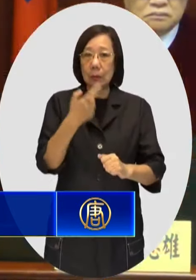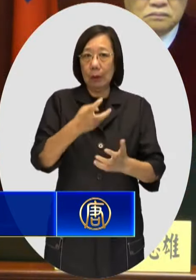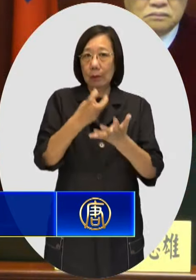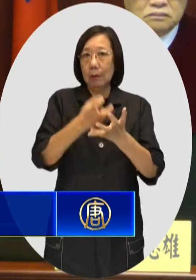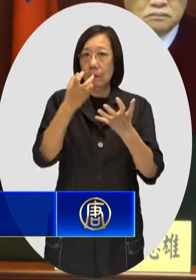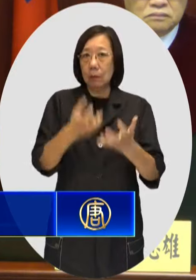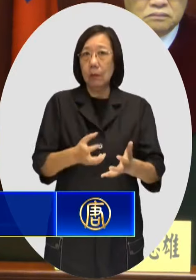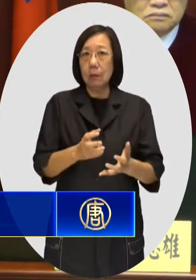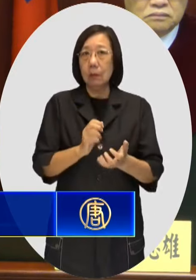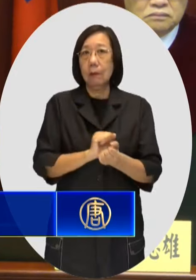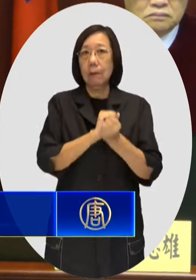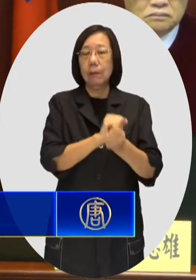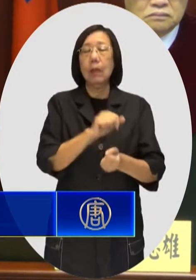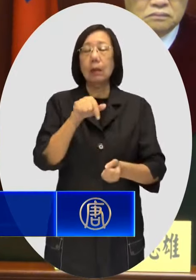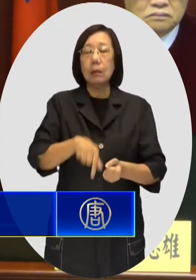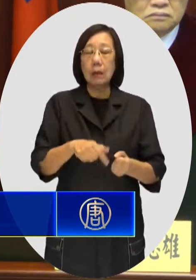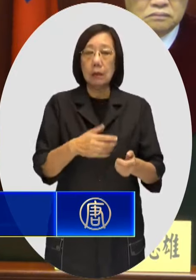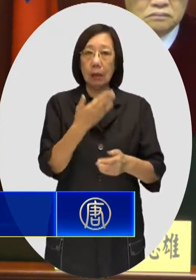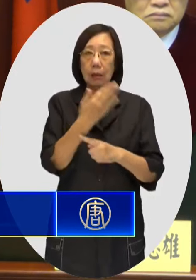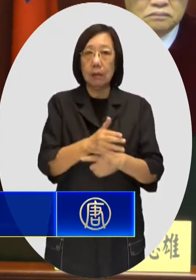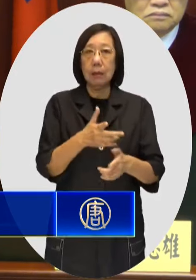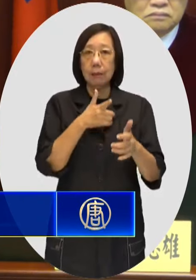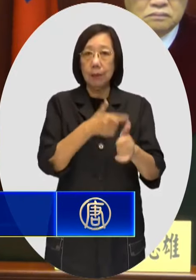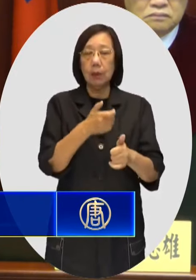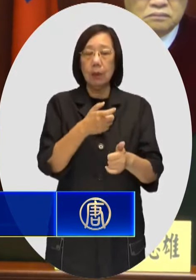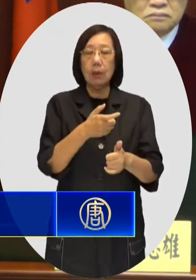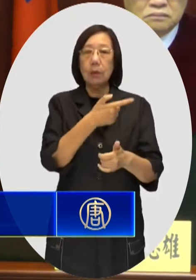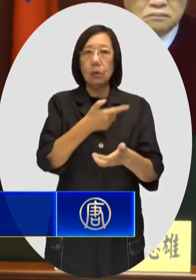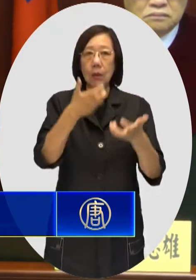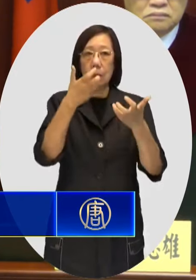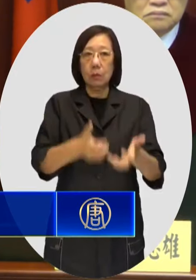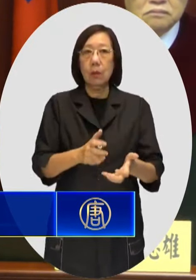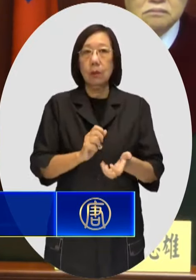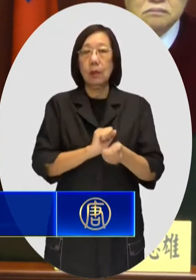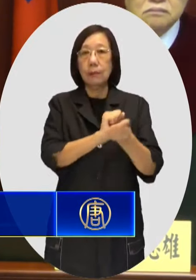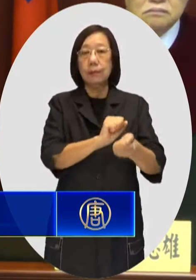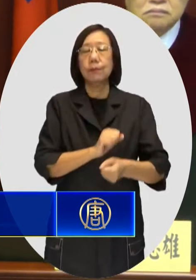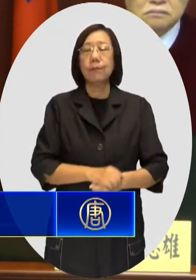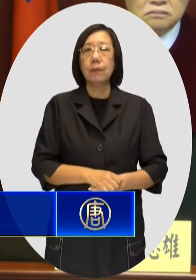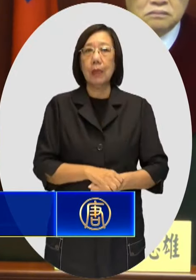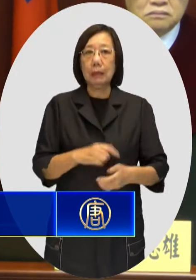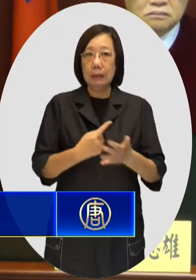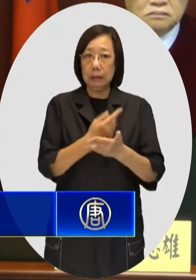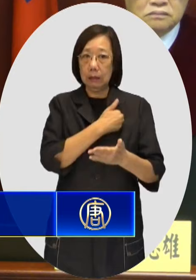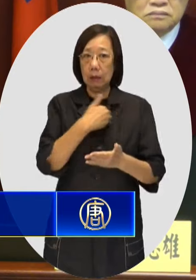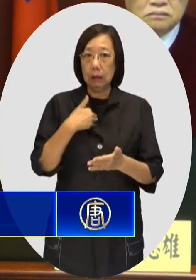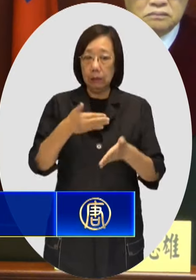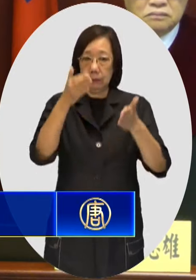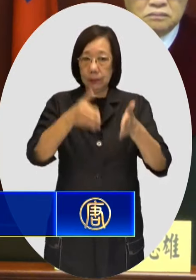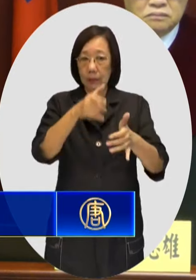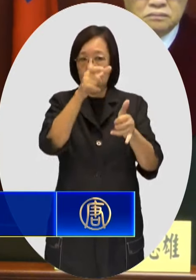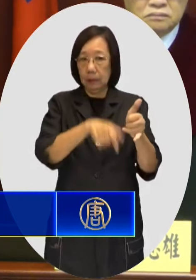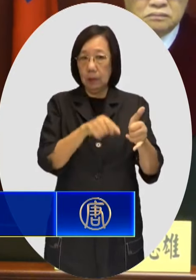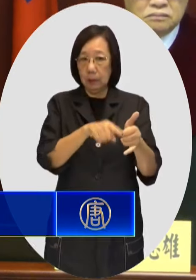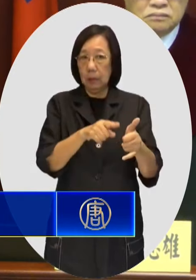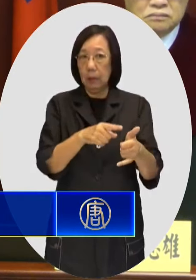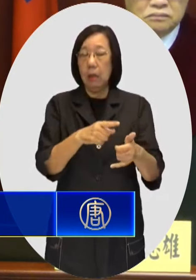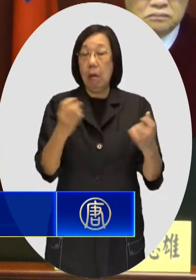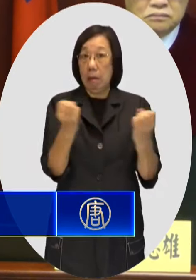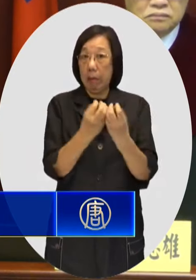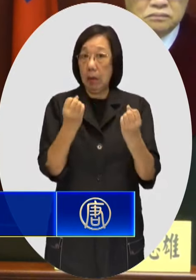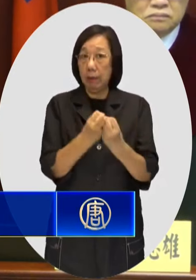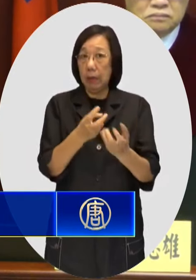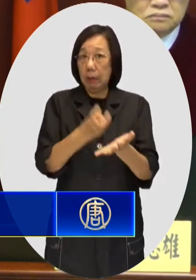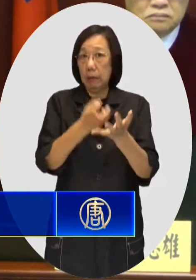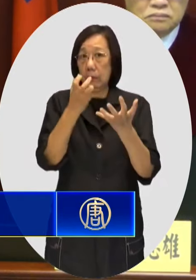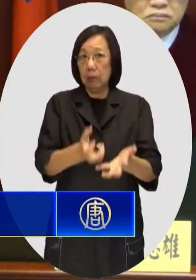型，其中以死刑为最重本刑部分，仅得适用于个案情犯罪情节属最严